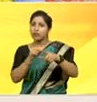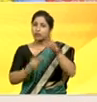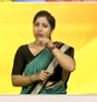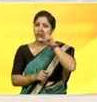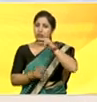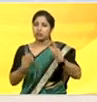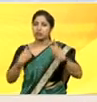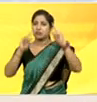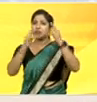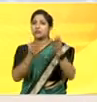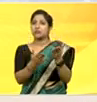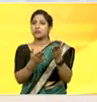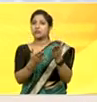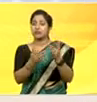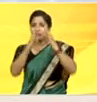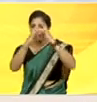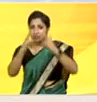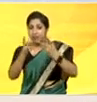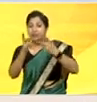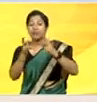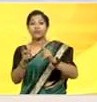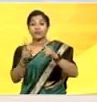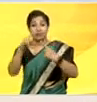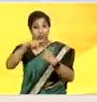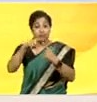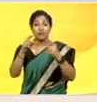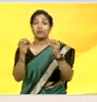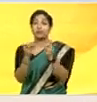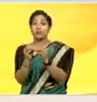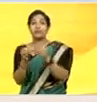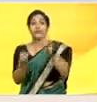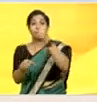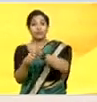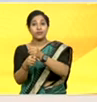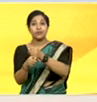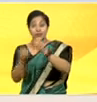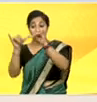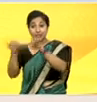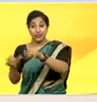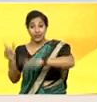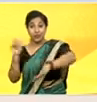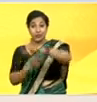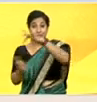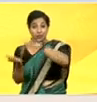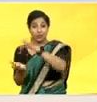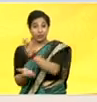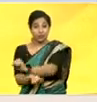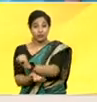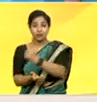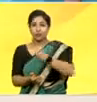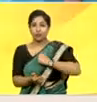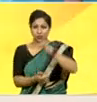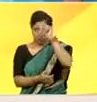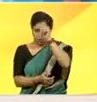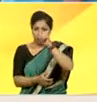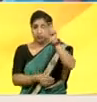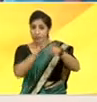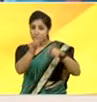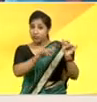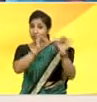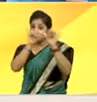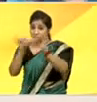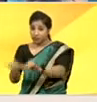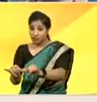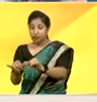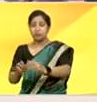है। सेंट विंसेंट एंड द ग्रेनाडीज में रहने वाले हमारे भारतीय मूल के भाई बहनों